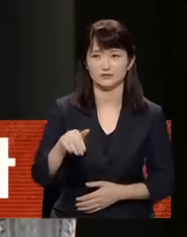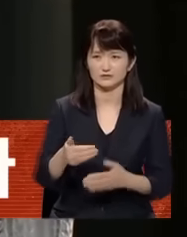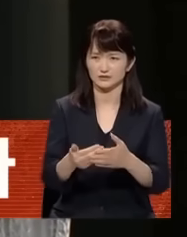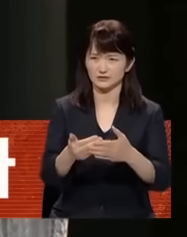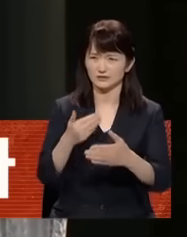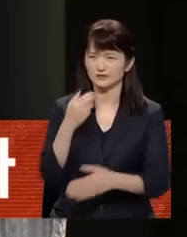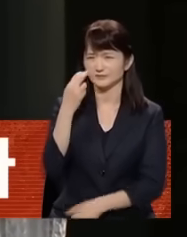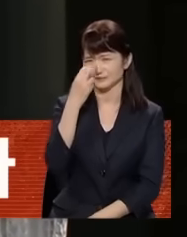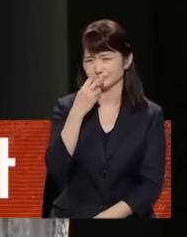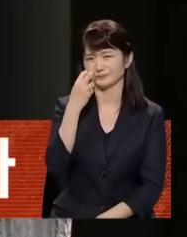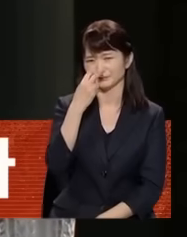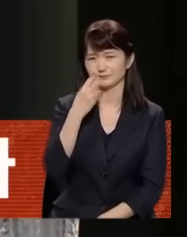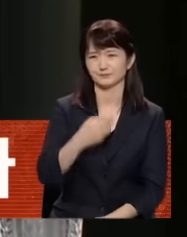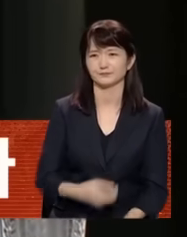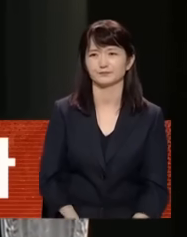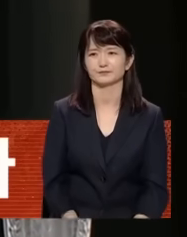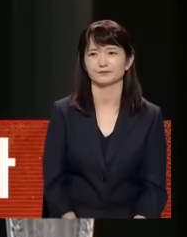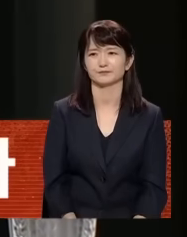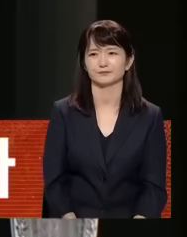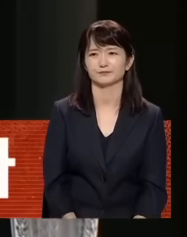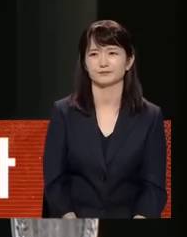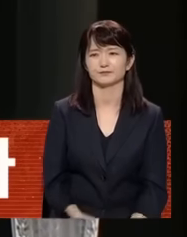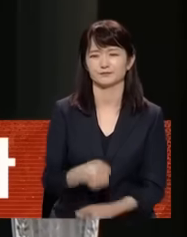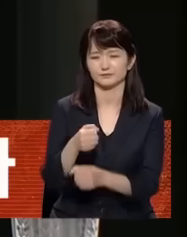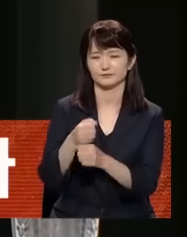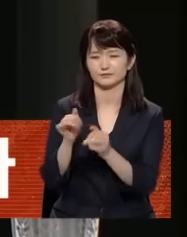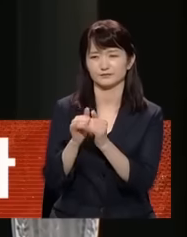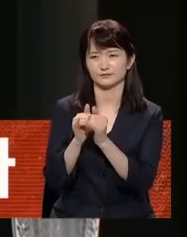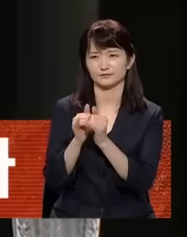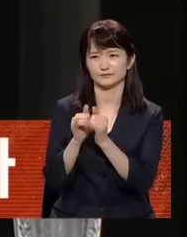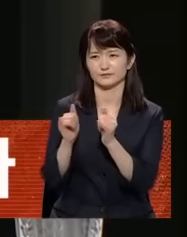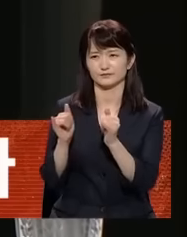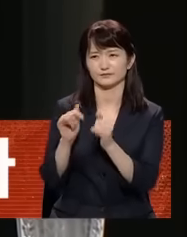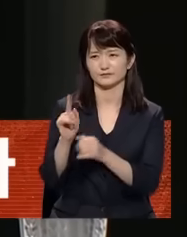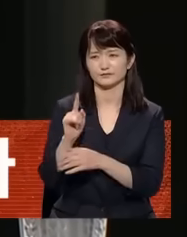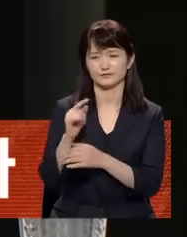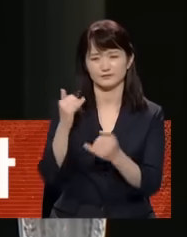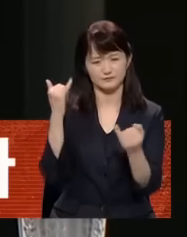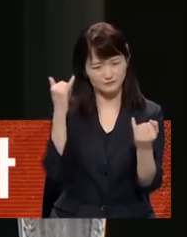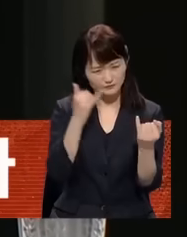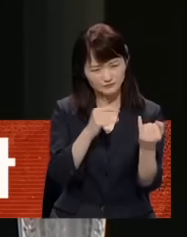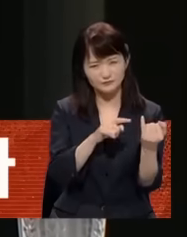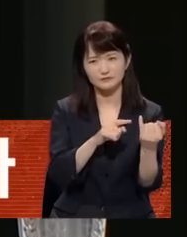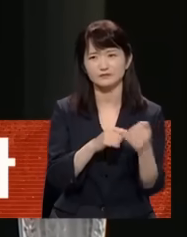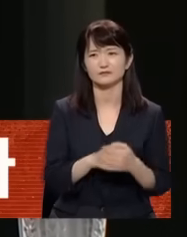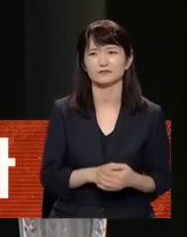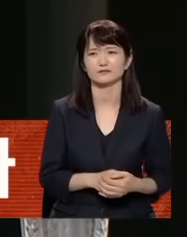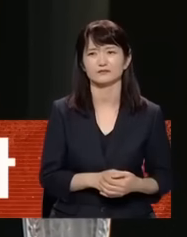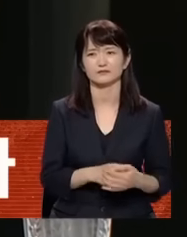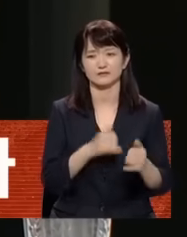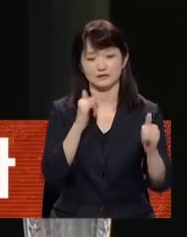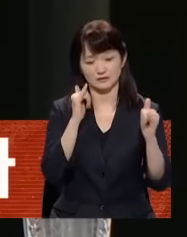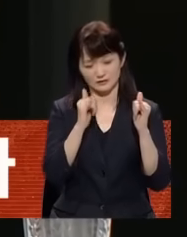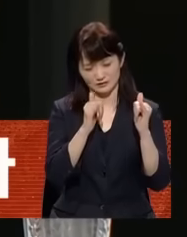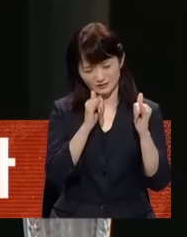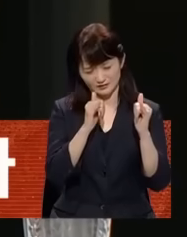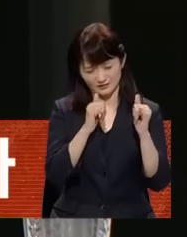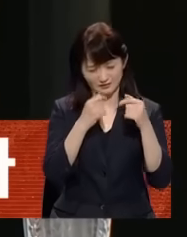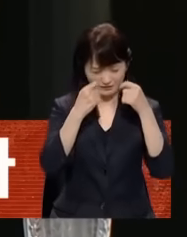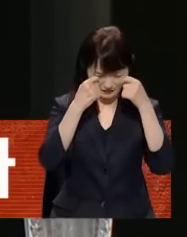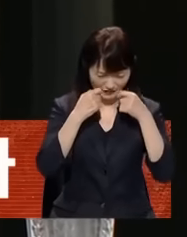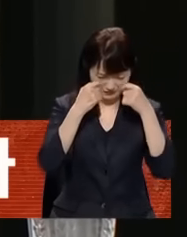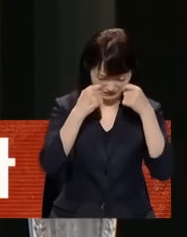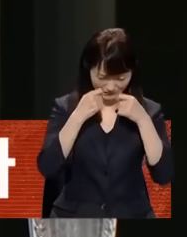하면서 저희 제작진이 뭐 이렇게 했는데 통화 내내 계속 우시더라는